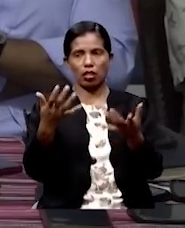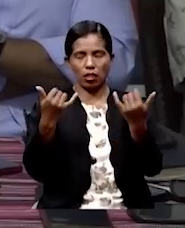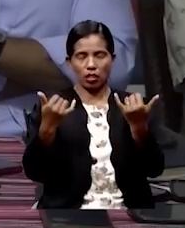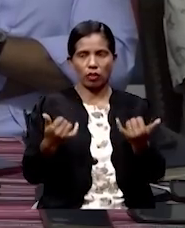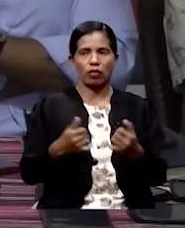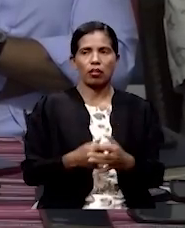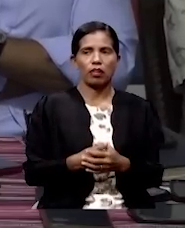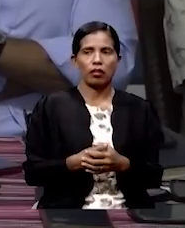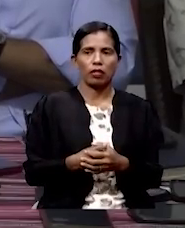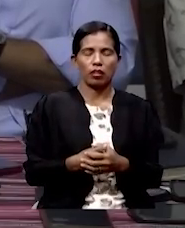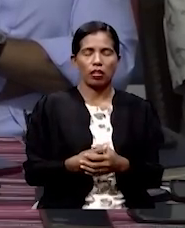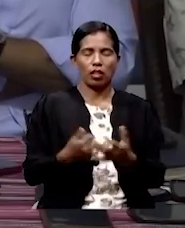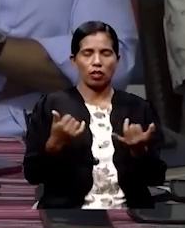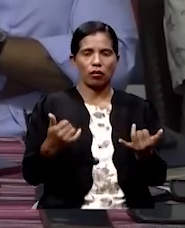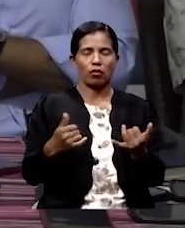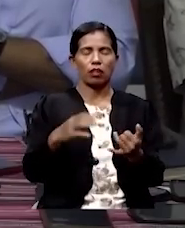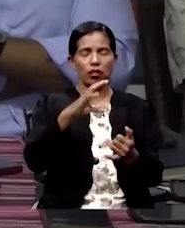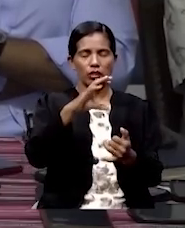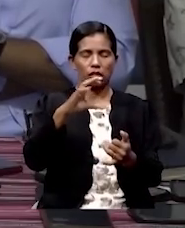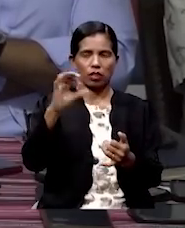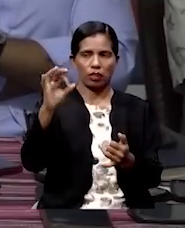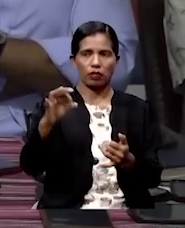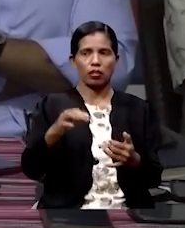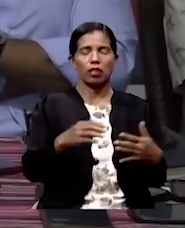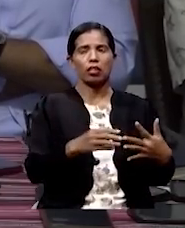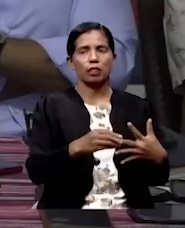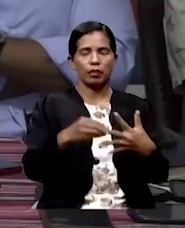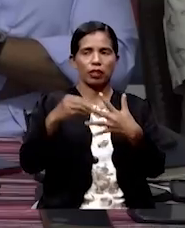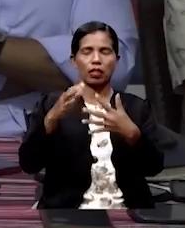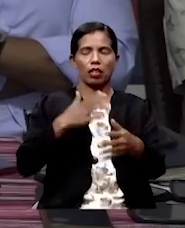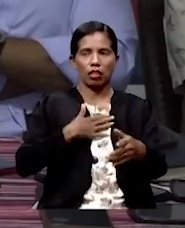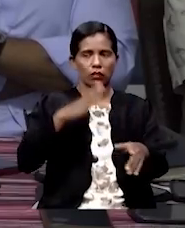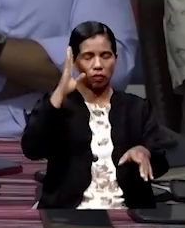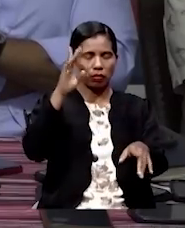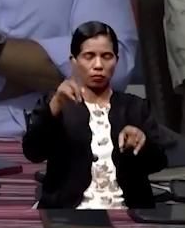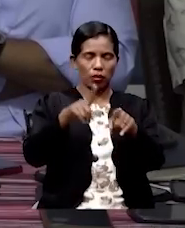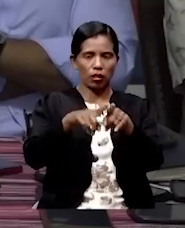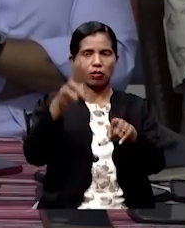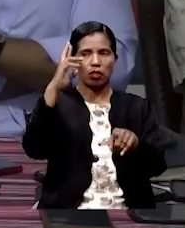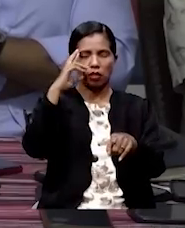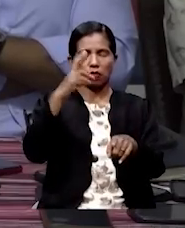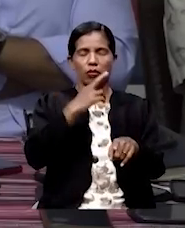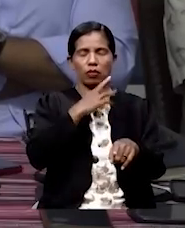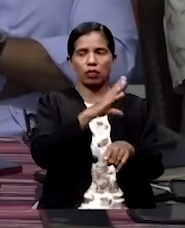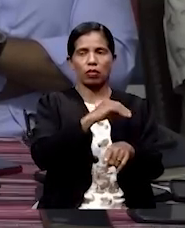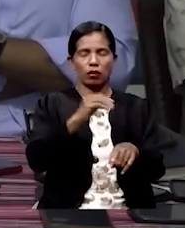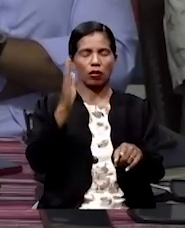atualmente ia Comite Central Fretelin ne ba, ili liu hau nia maun Ramos Horta o hau nia maun